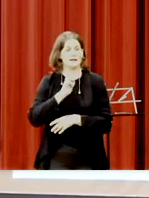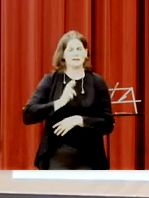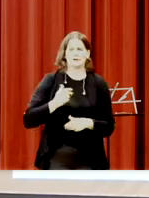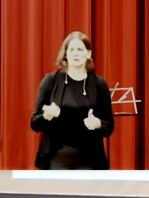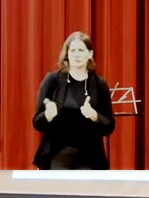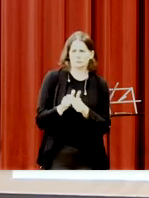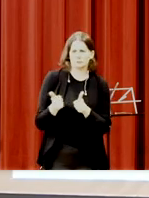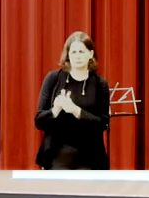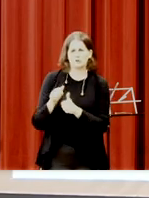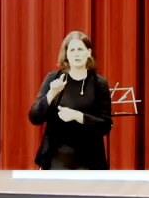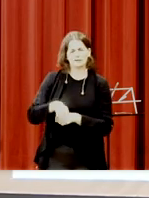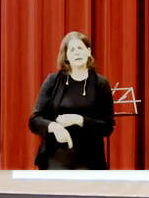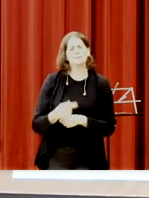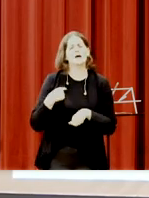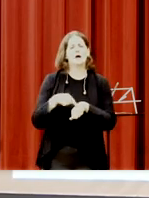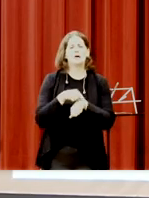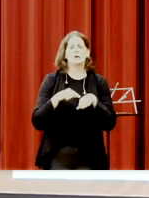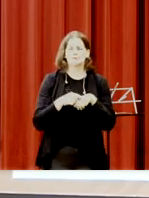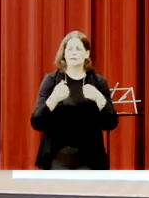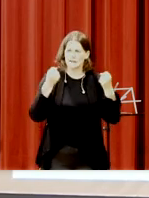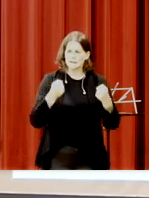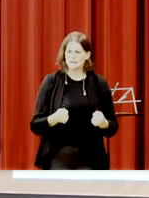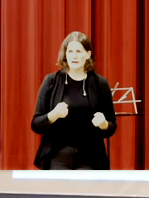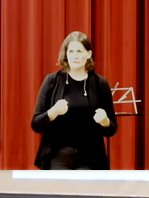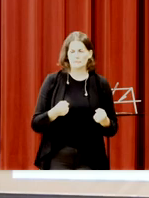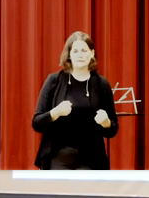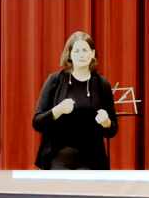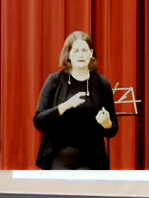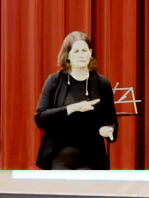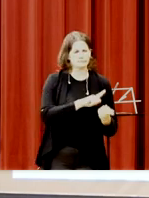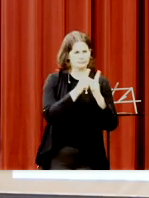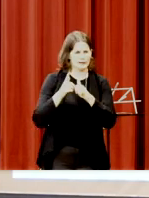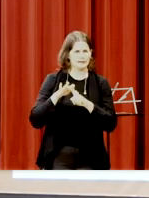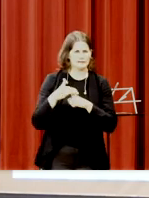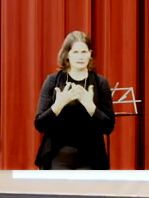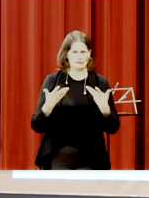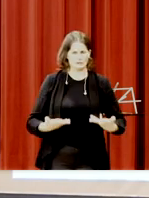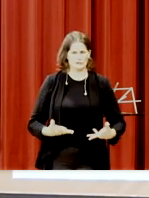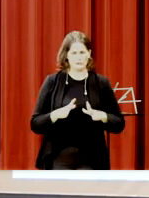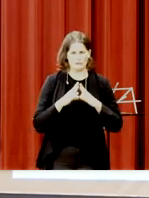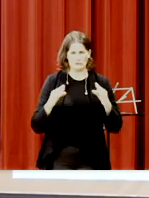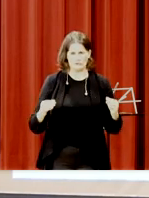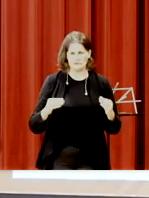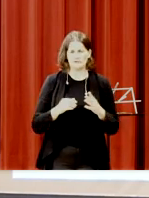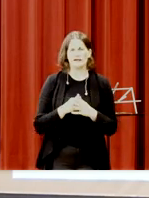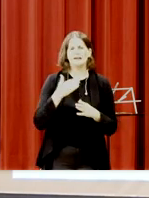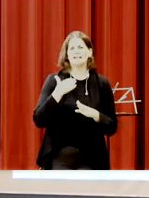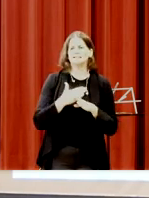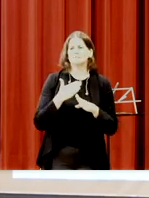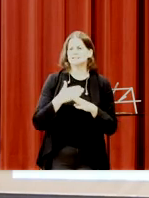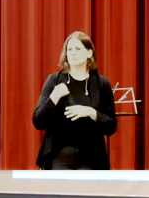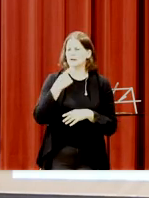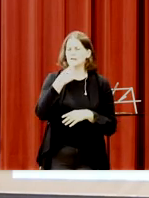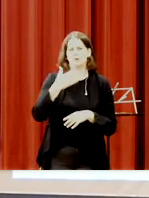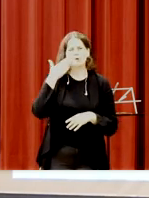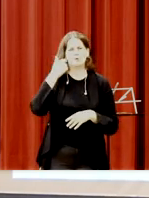Sempre dic i m'enorgulleix que en un acte com el d'avui, fa 3 anys, la consellera Geis, quan li vam explicar